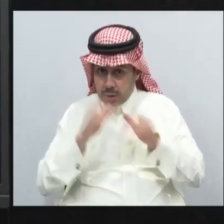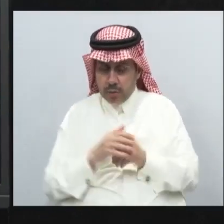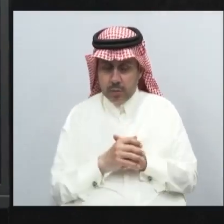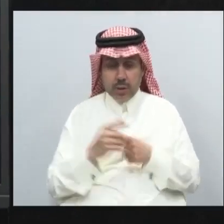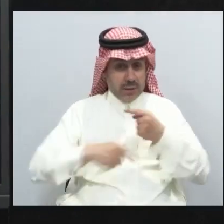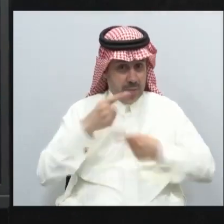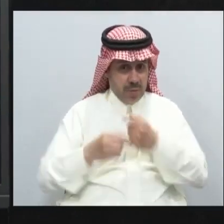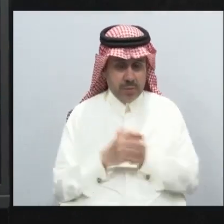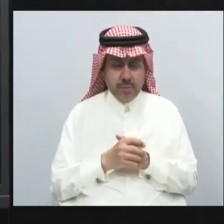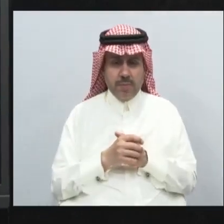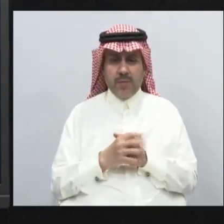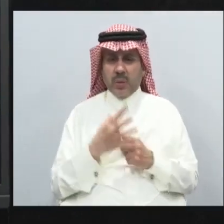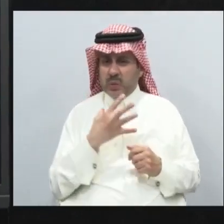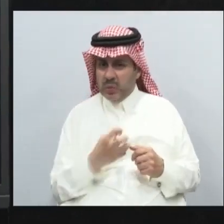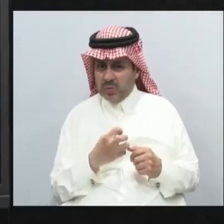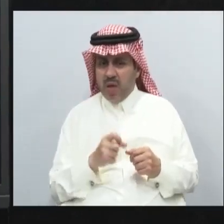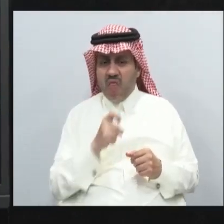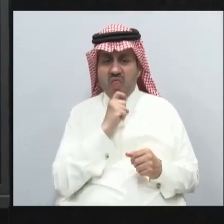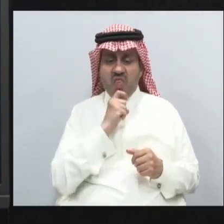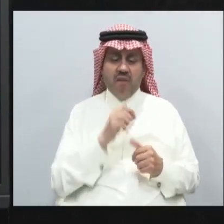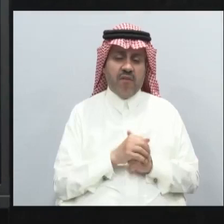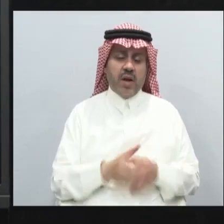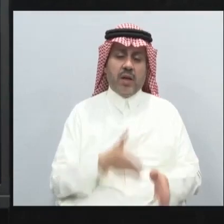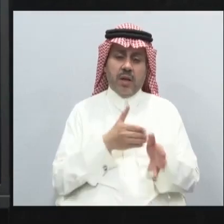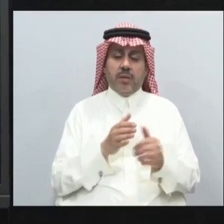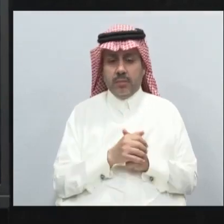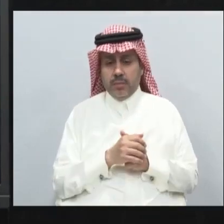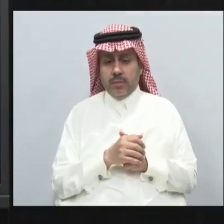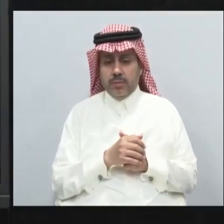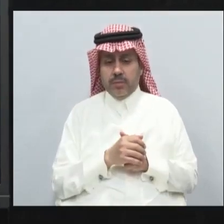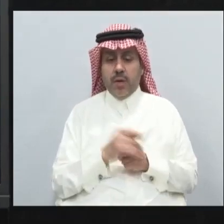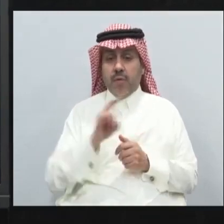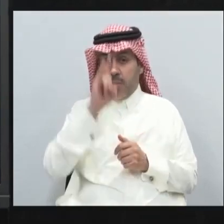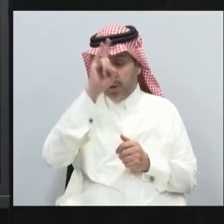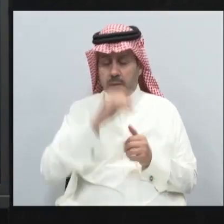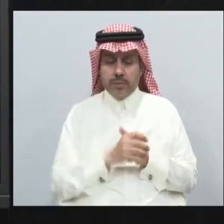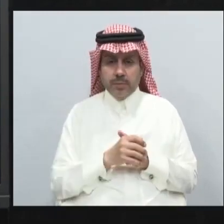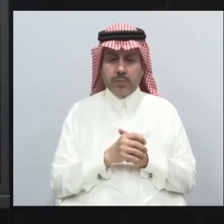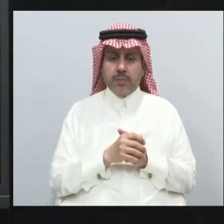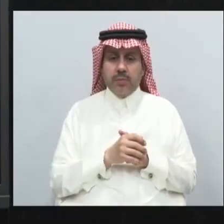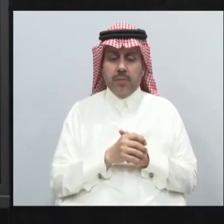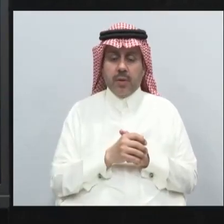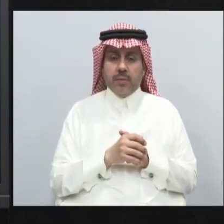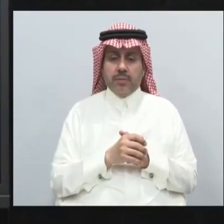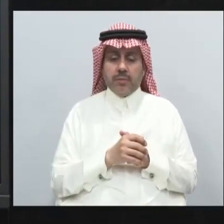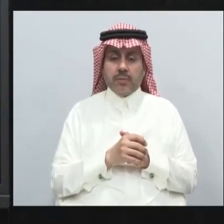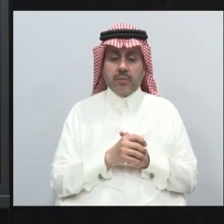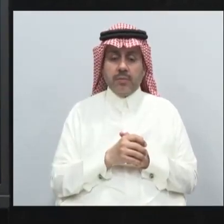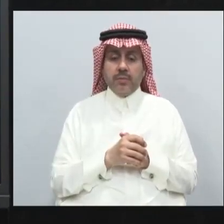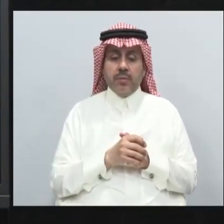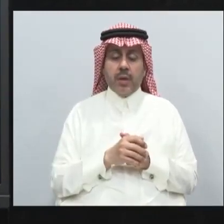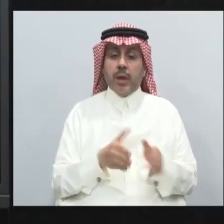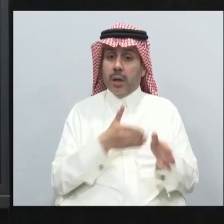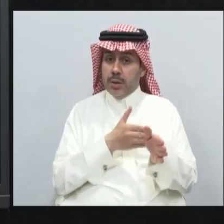دائما في حياتي هذه علامه على ضعف هذا الانقياد في كلمه لا اله الا الله من جانبي الصلاه